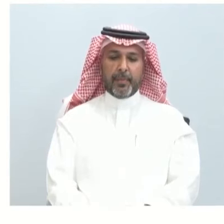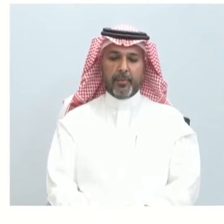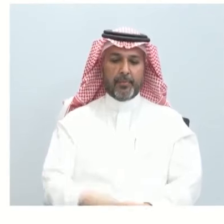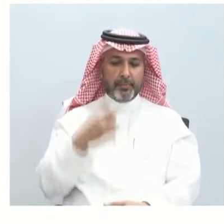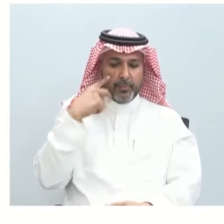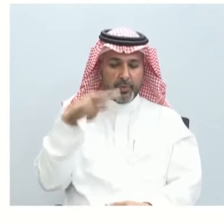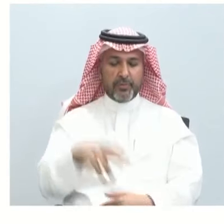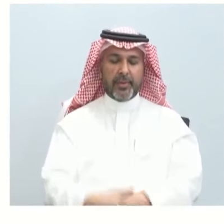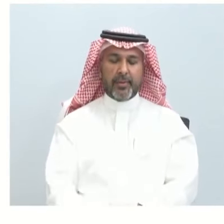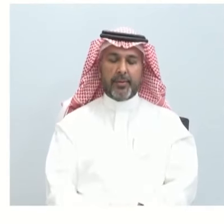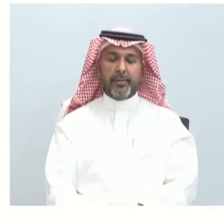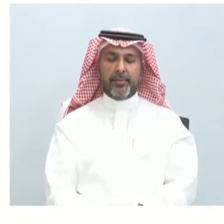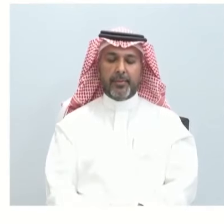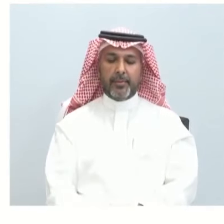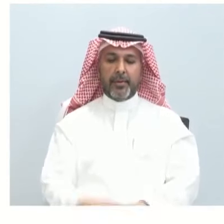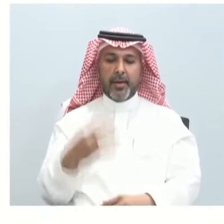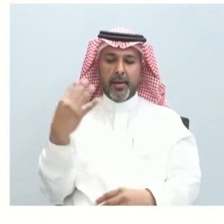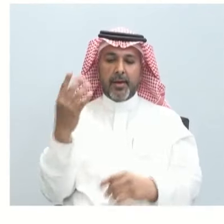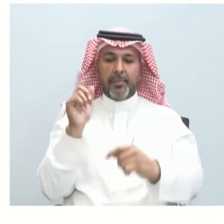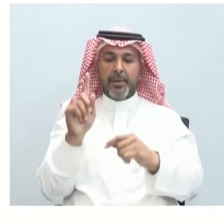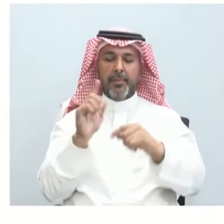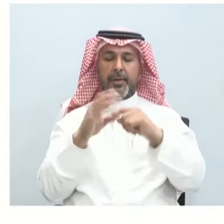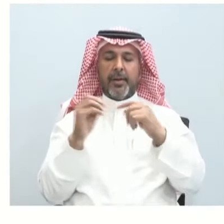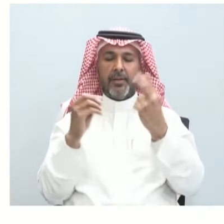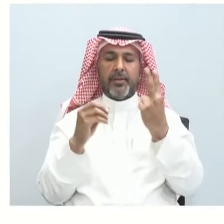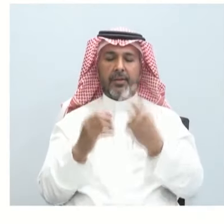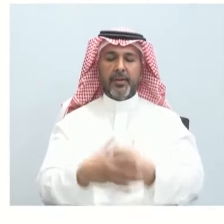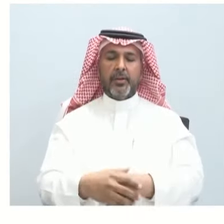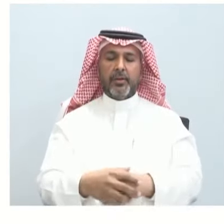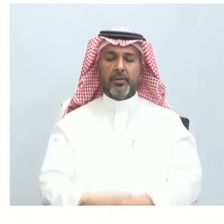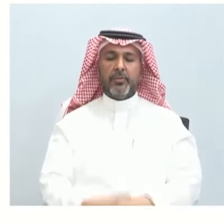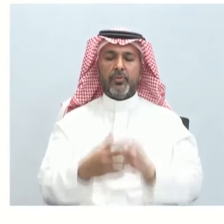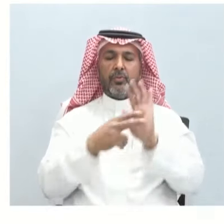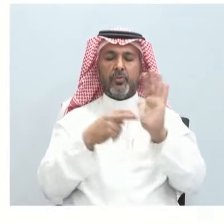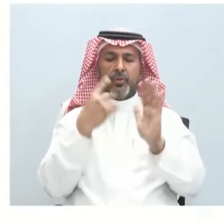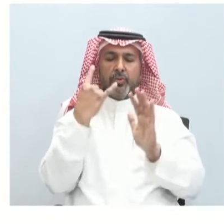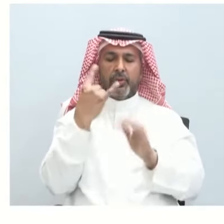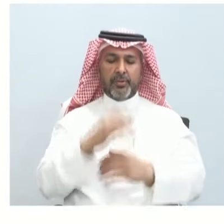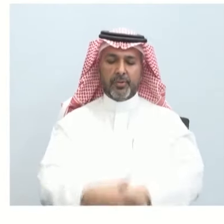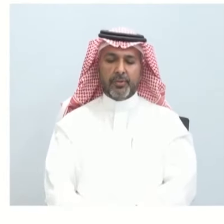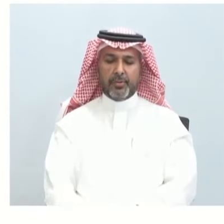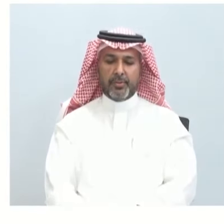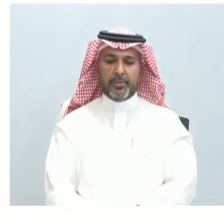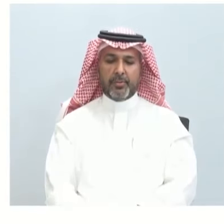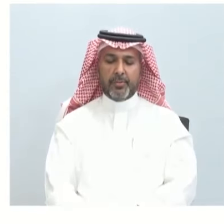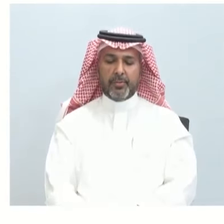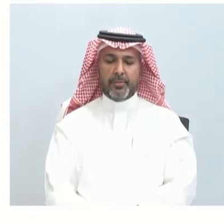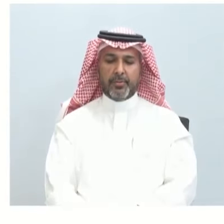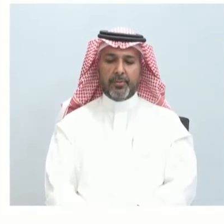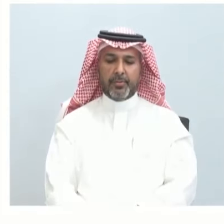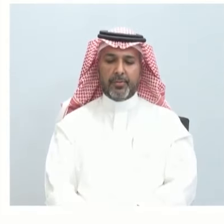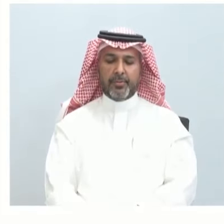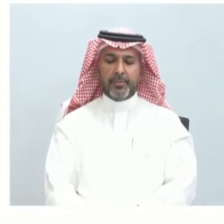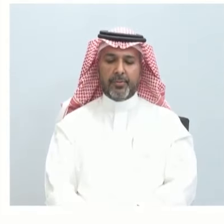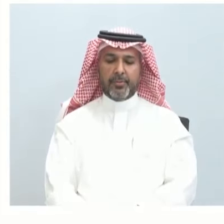الاس الثاني الاس اربعه ناقص اثنين تساوي 10 نبدا بحسابها اربع دقائق ناقص اثنين تساوي